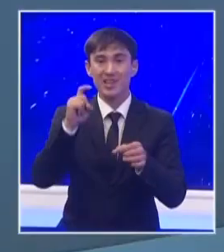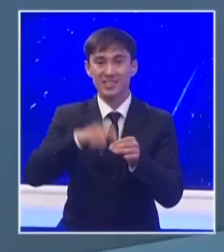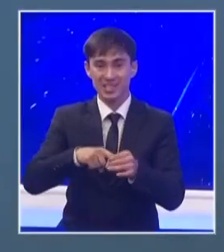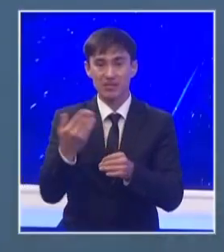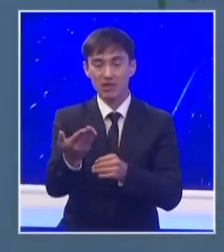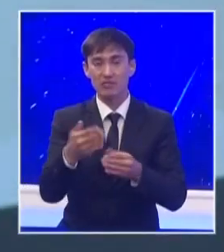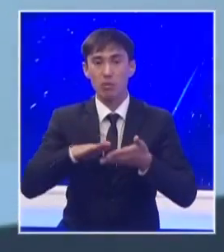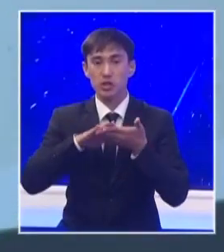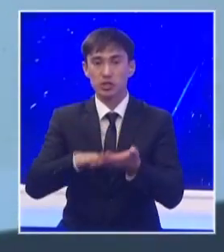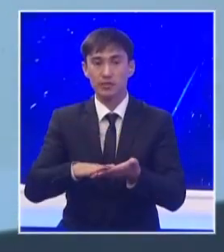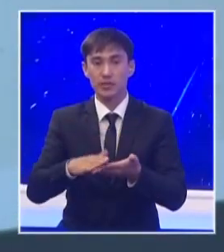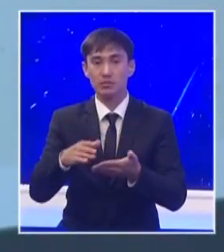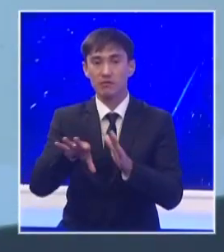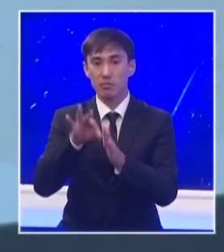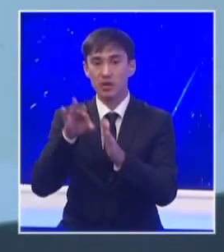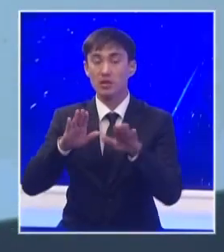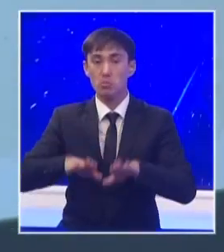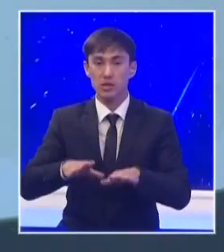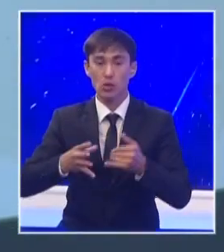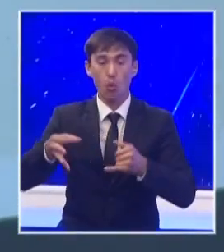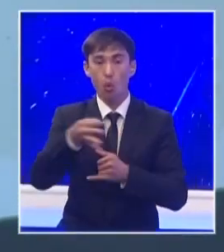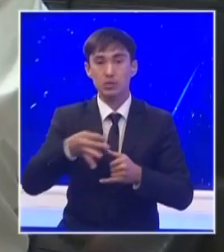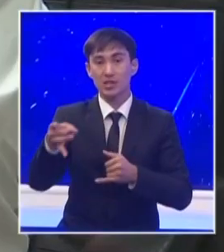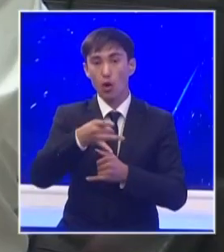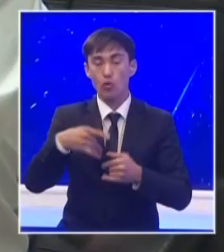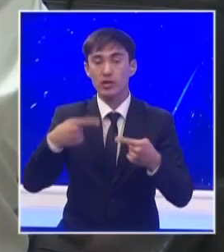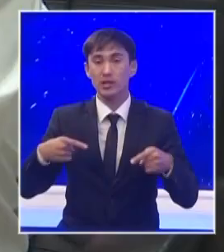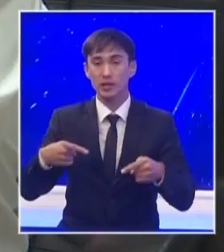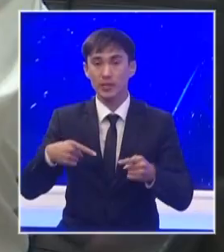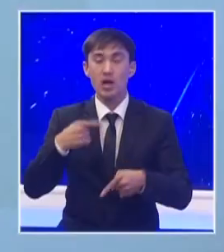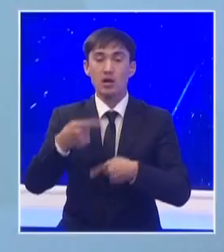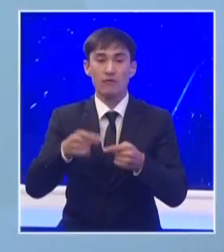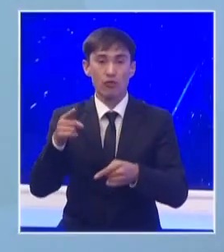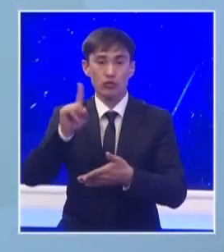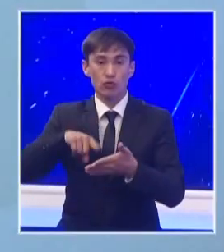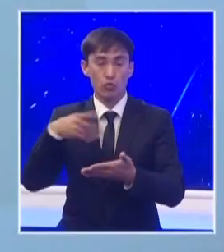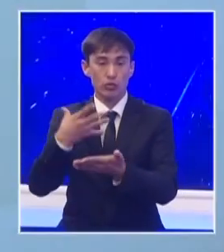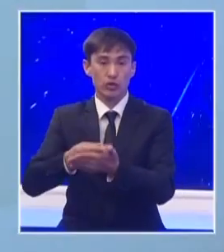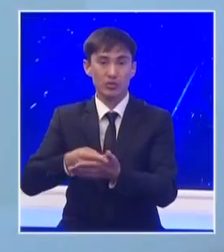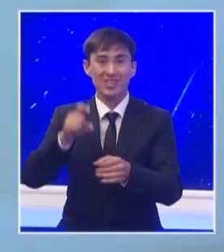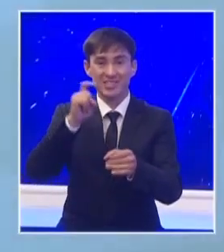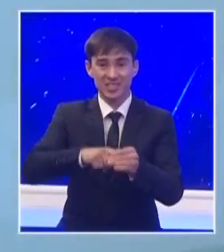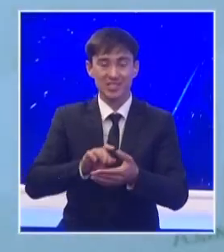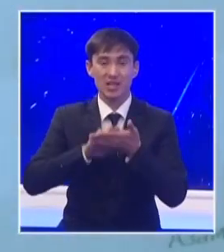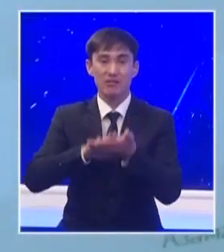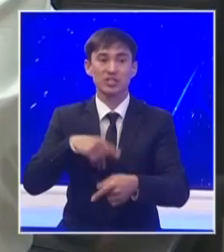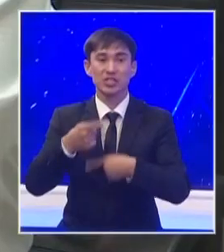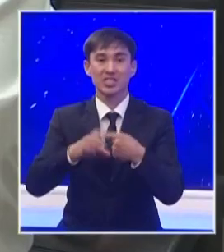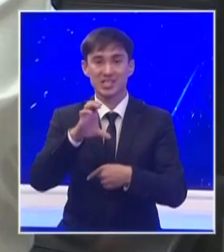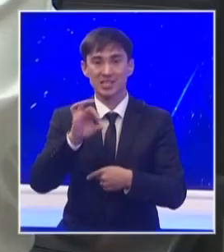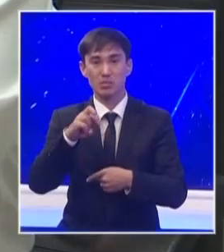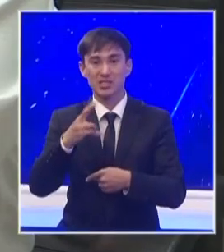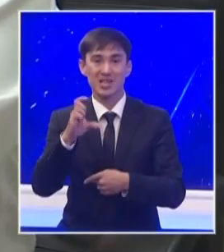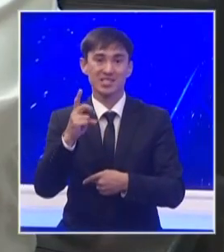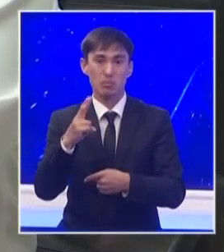вашего обращения. Там же выбираете местоположение, область, район и так далее. Вводите свой номер телефона, регистрируете заявку и через СМС или